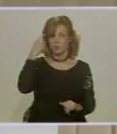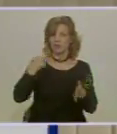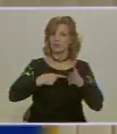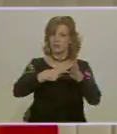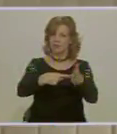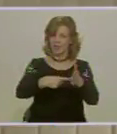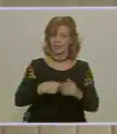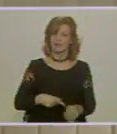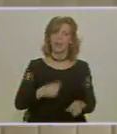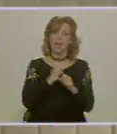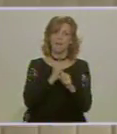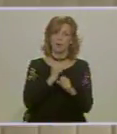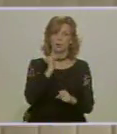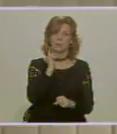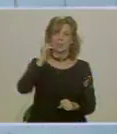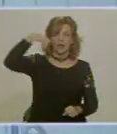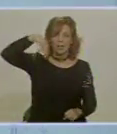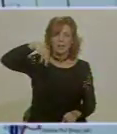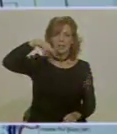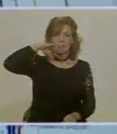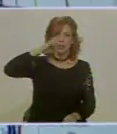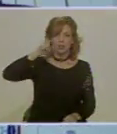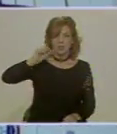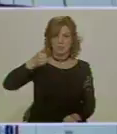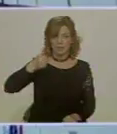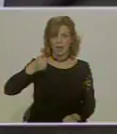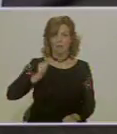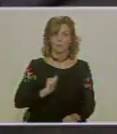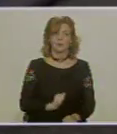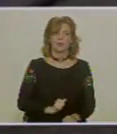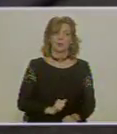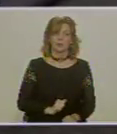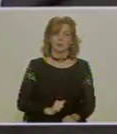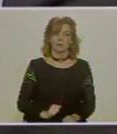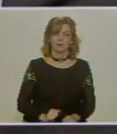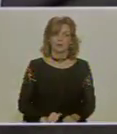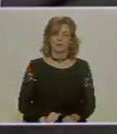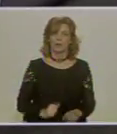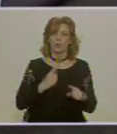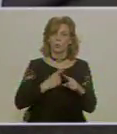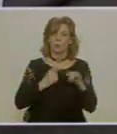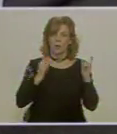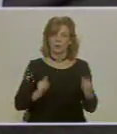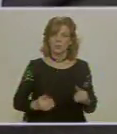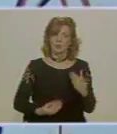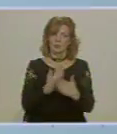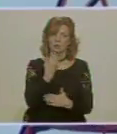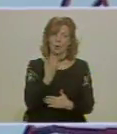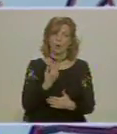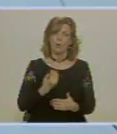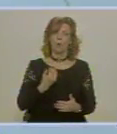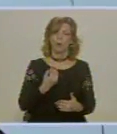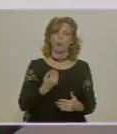INCESA este valorificată de un specialist, vorba de domnul profesor Radu Mănescu. Cu această nouă oportunitate prezentând